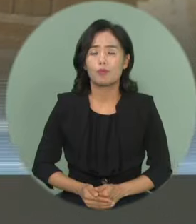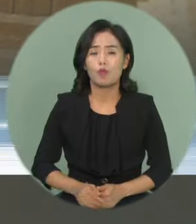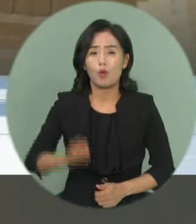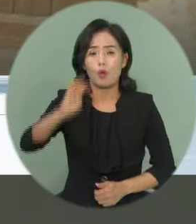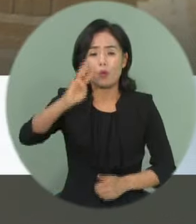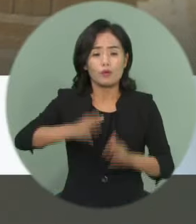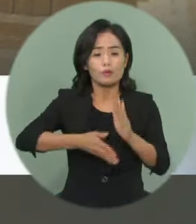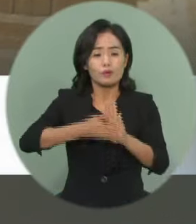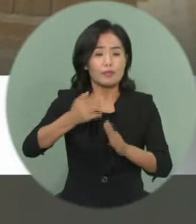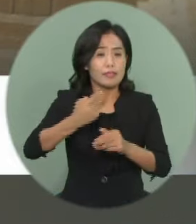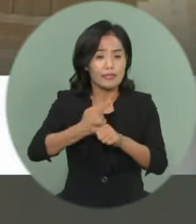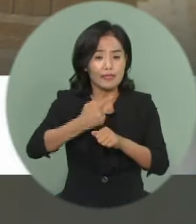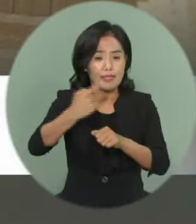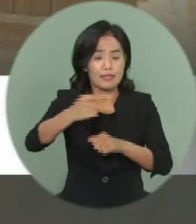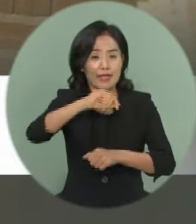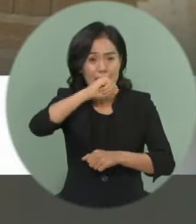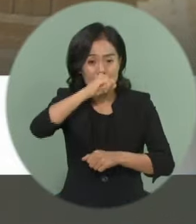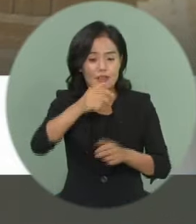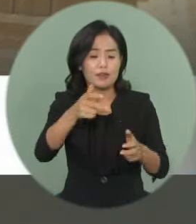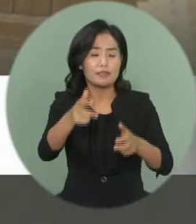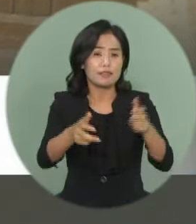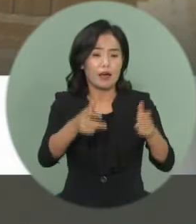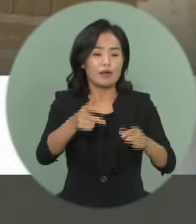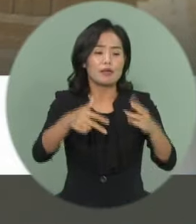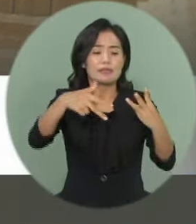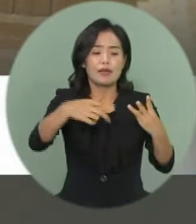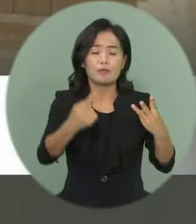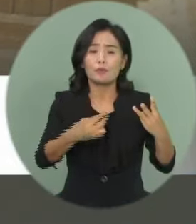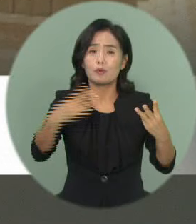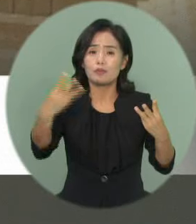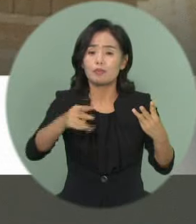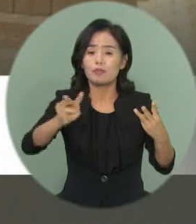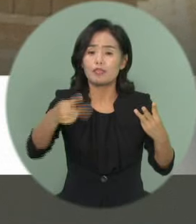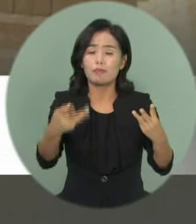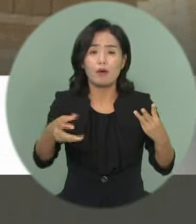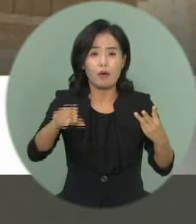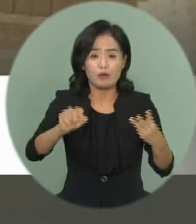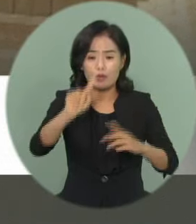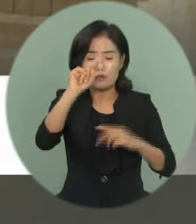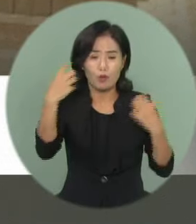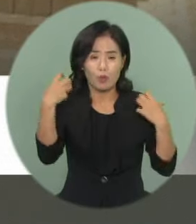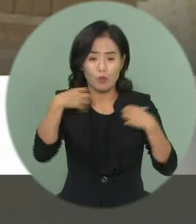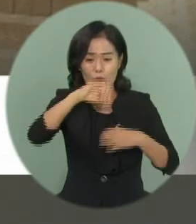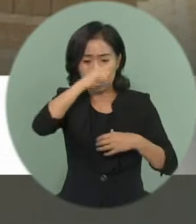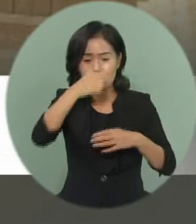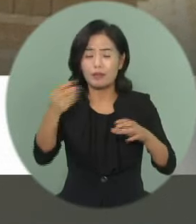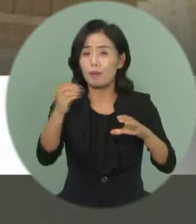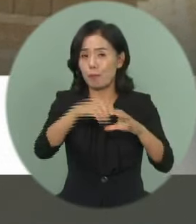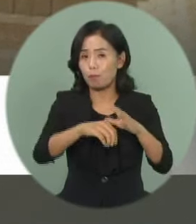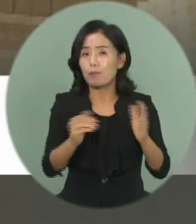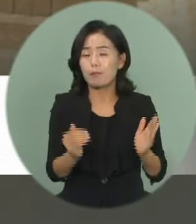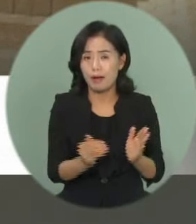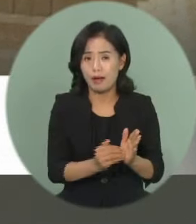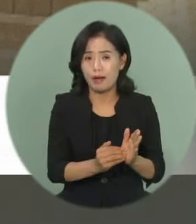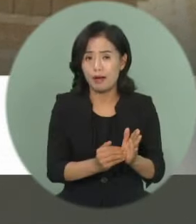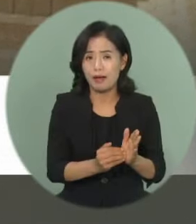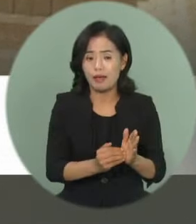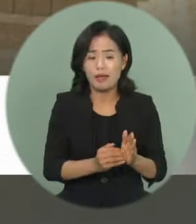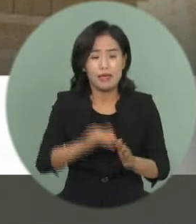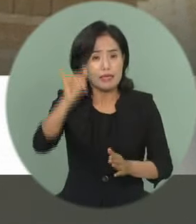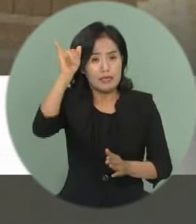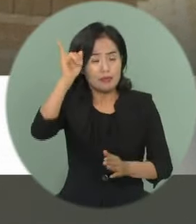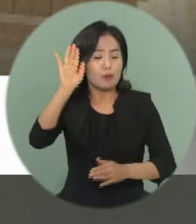광주시의 내년도 살림을 위한 사업비 약 3조 3,200억 원이 정부 예산 안에 반영됐습니다